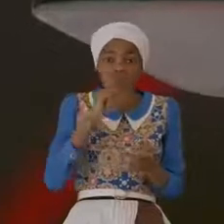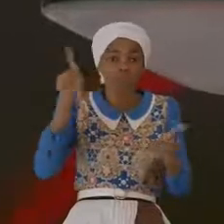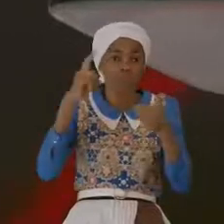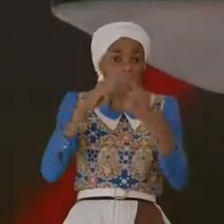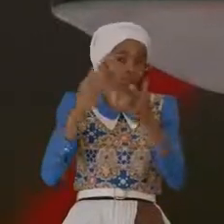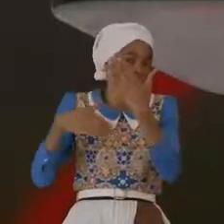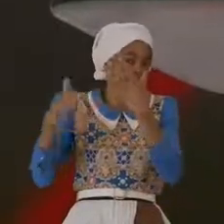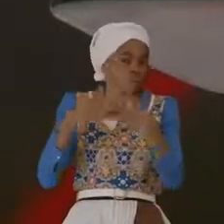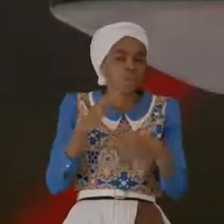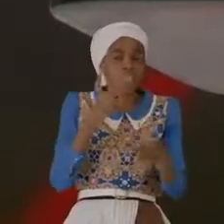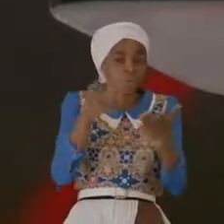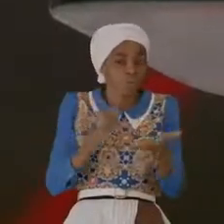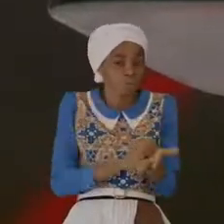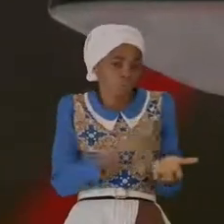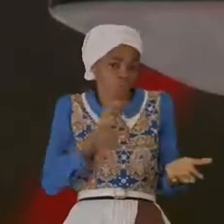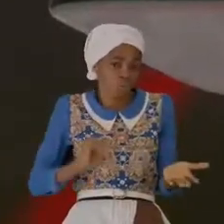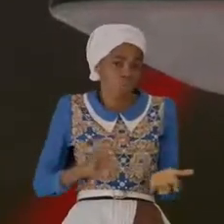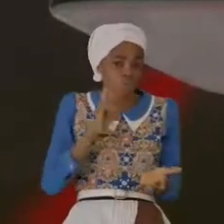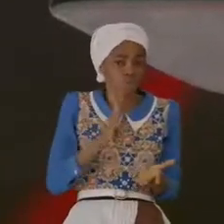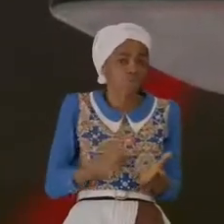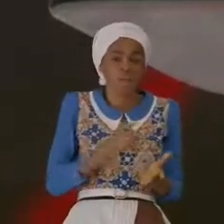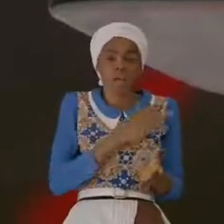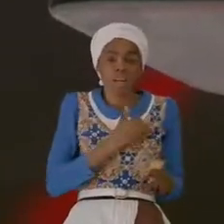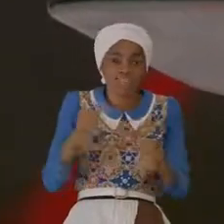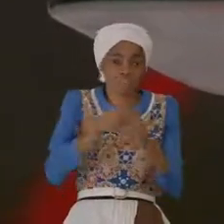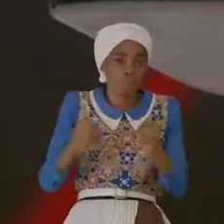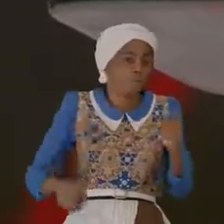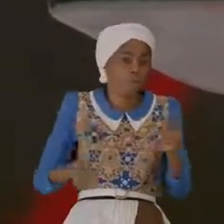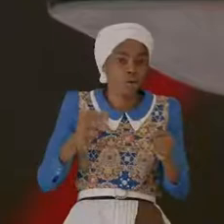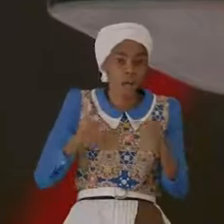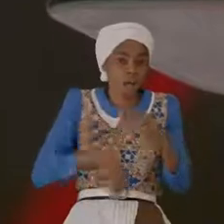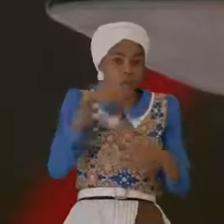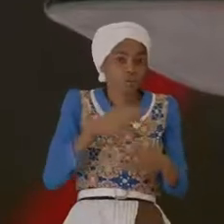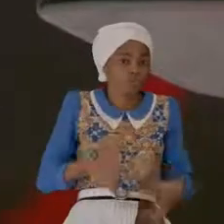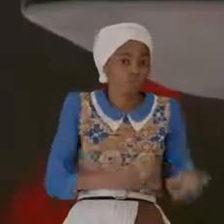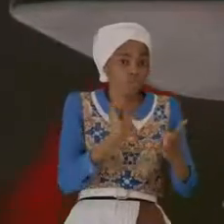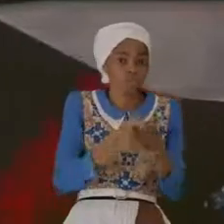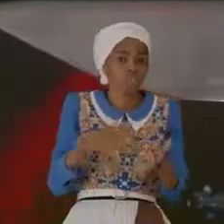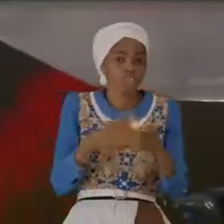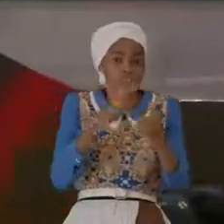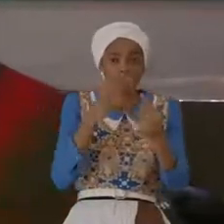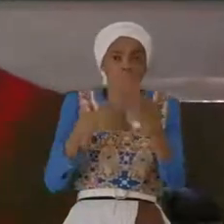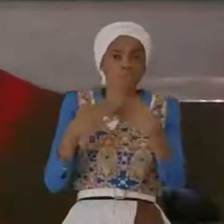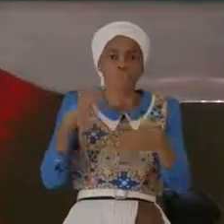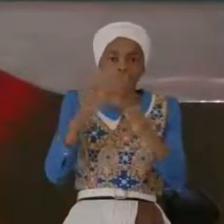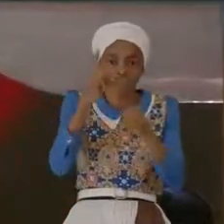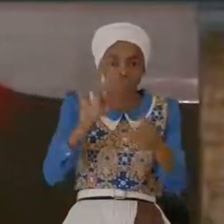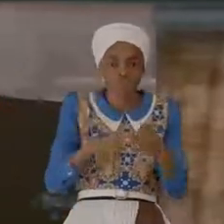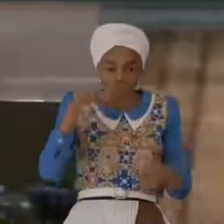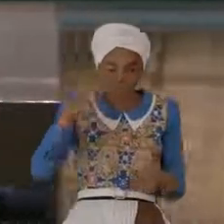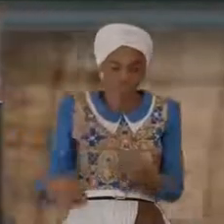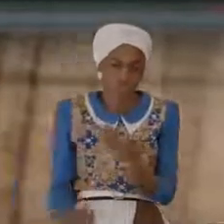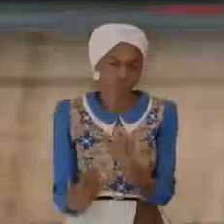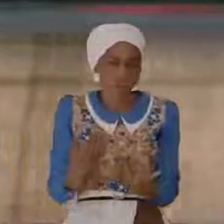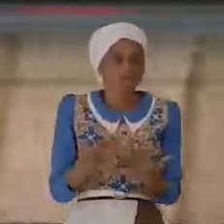voudrait vous déraciner et vous faire ôter de la voie qui conduit au ciel et vous amener en enfer. Et dit,